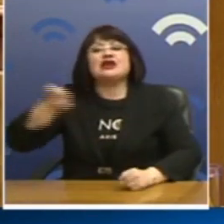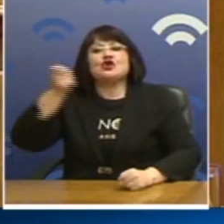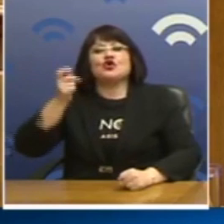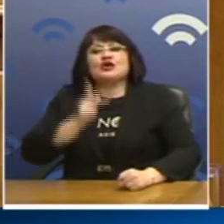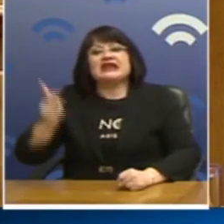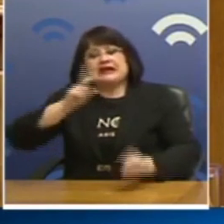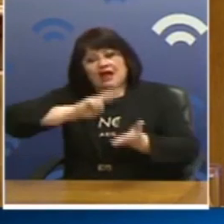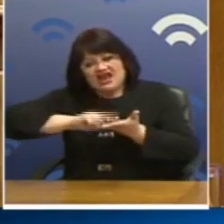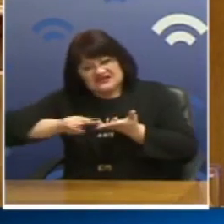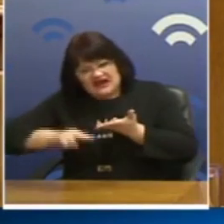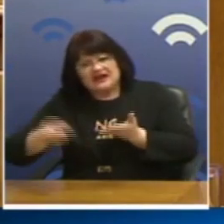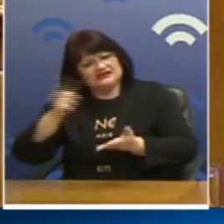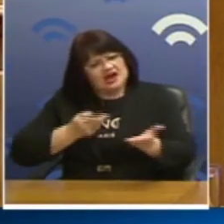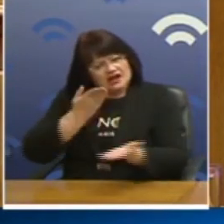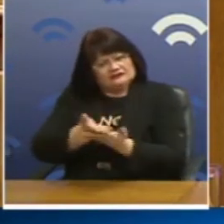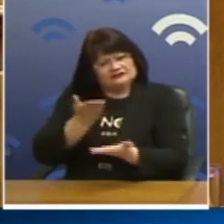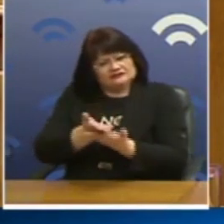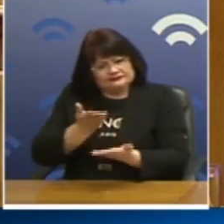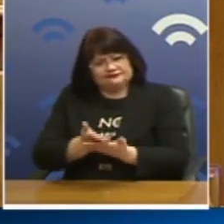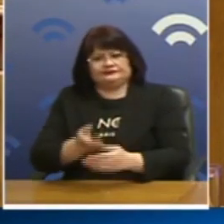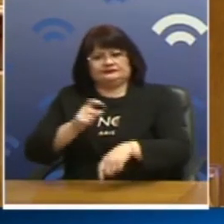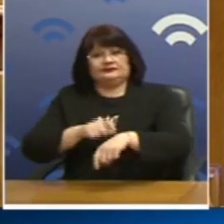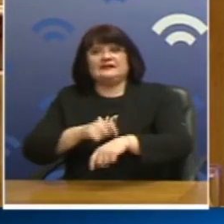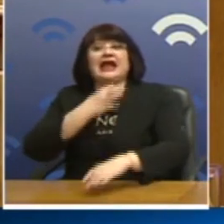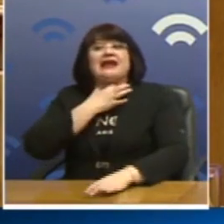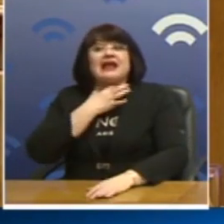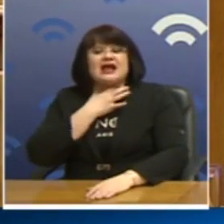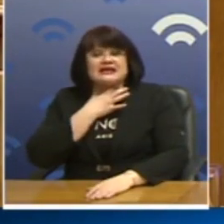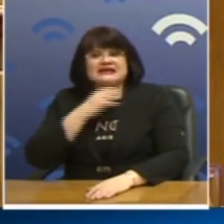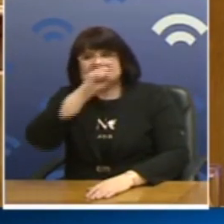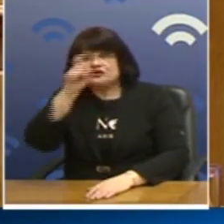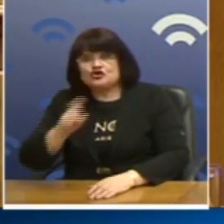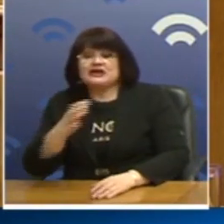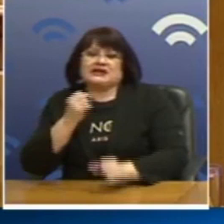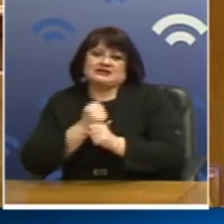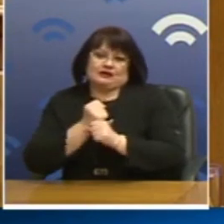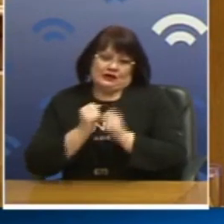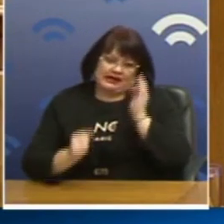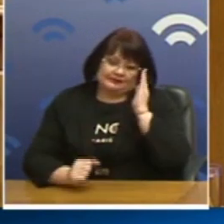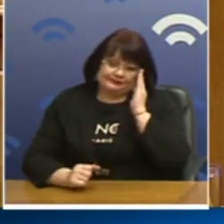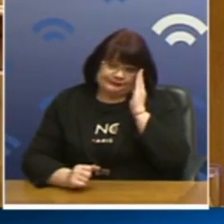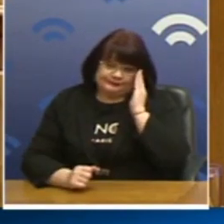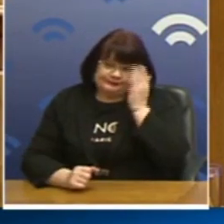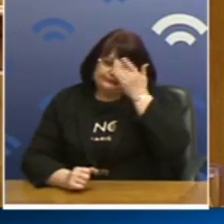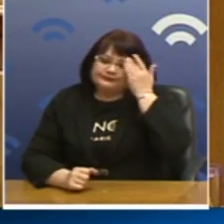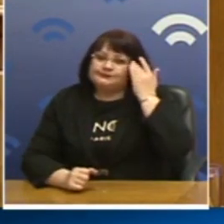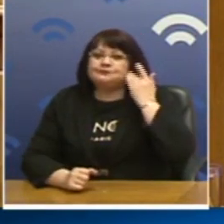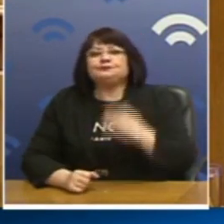και άλλα αιτήματα, τις σύγχρονες ανάγκες στη δουλειά και τη ζωή. Και εδώ, από αυτό το